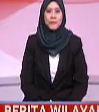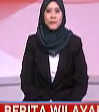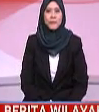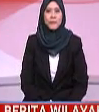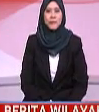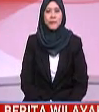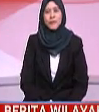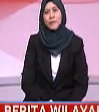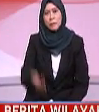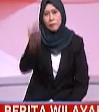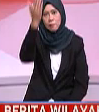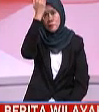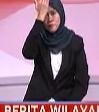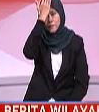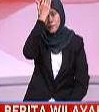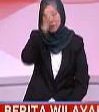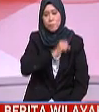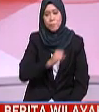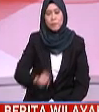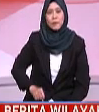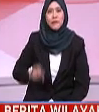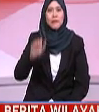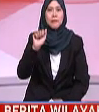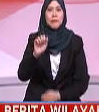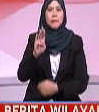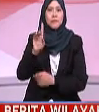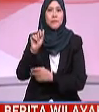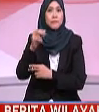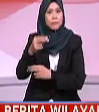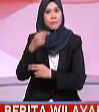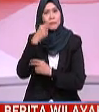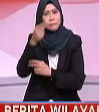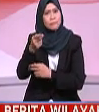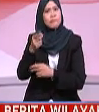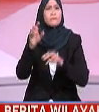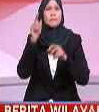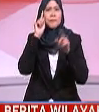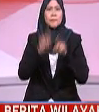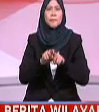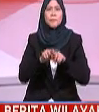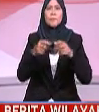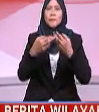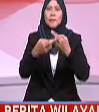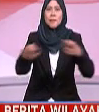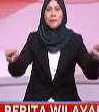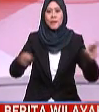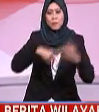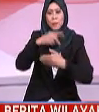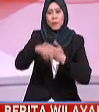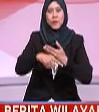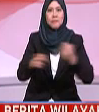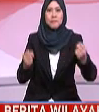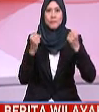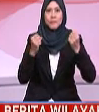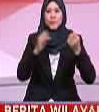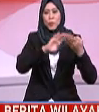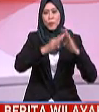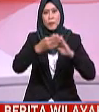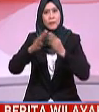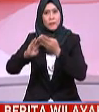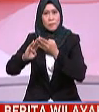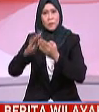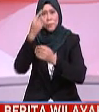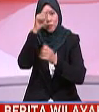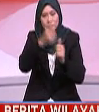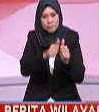Yang di-Pertuan Agong Al-Sultan Abdul Wahri Ayatuddin Al-Mustafa Billah Shah berkenan melancarkan program pemerkasaan komuniti bagi